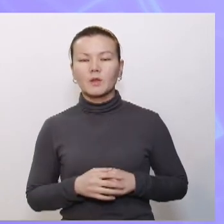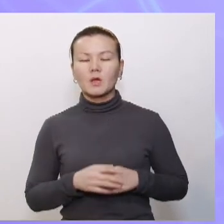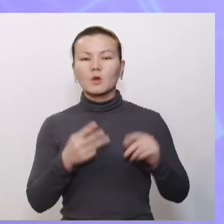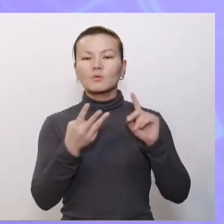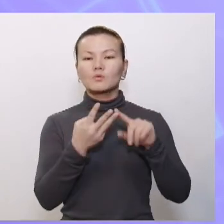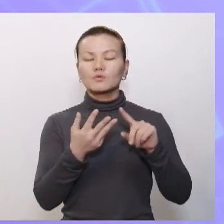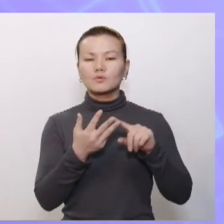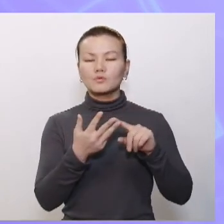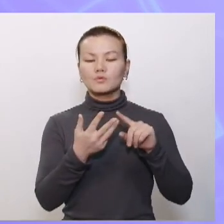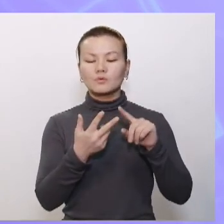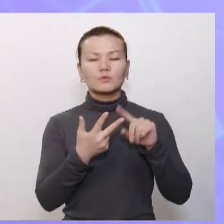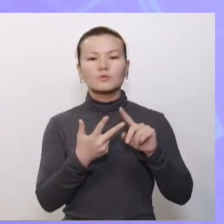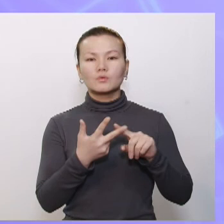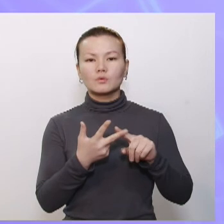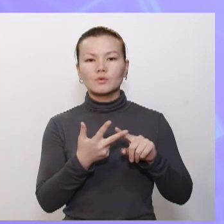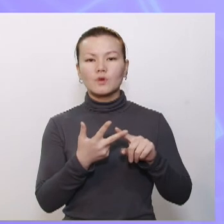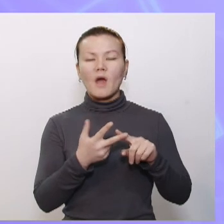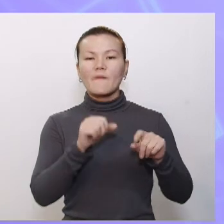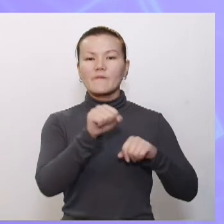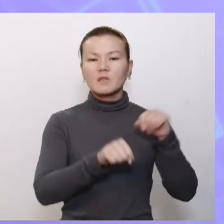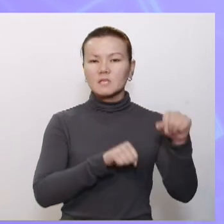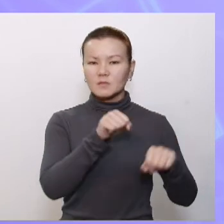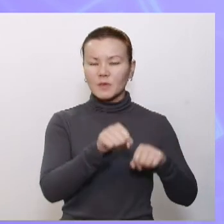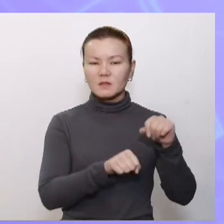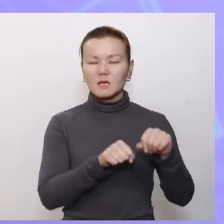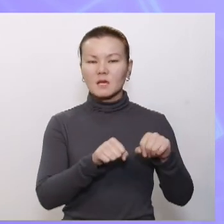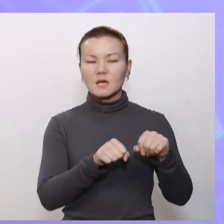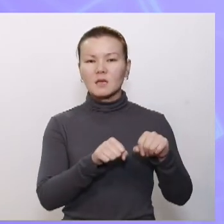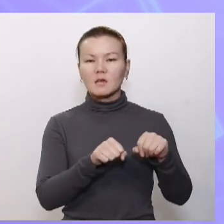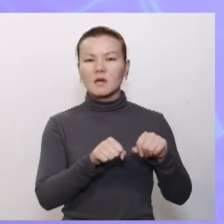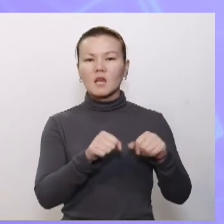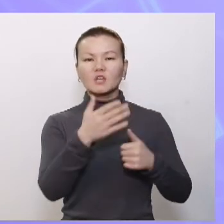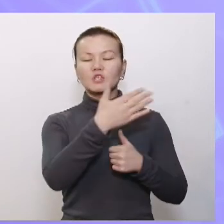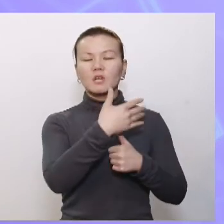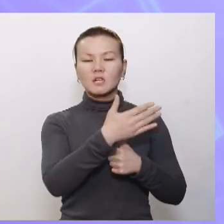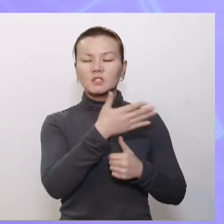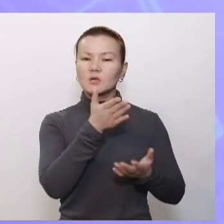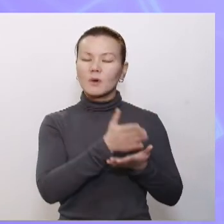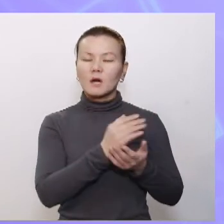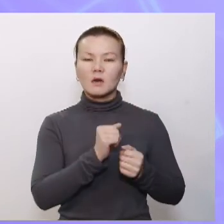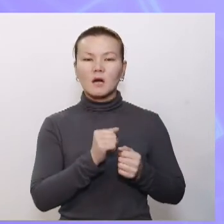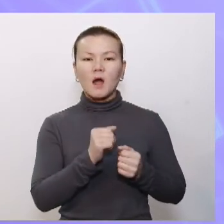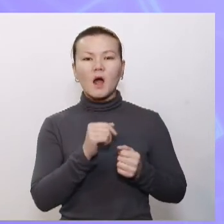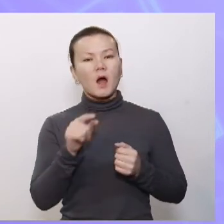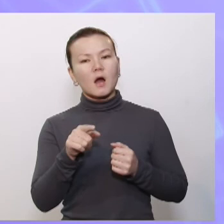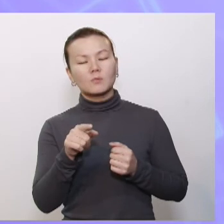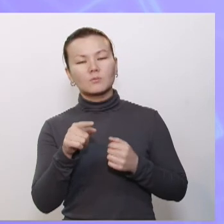Үчүнчү айырма велосипедде желекче бар экен, а бирөөсүндө жок экен.